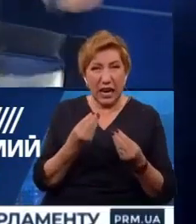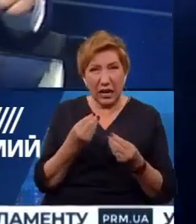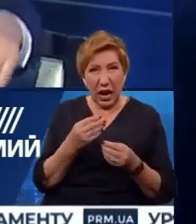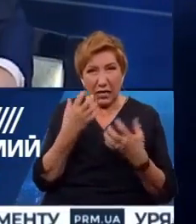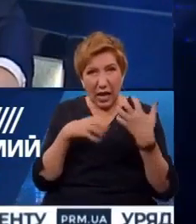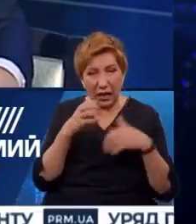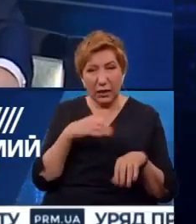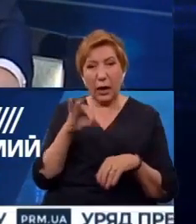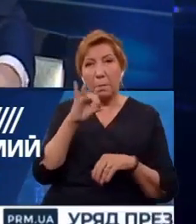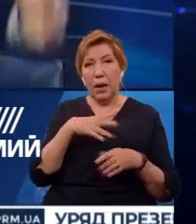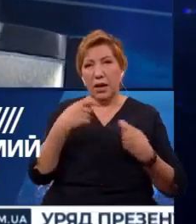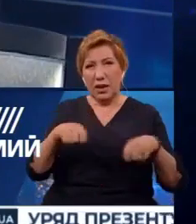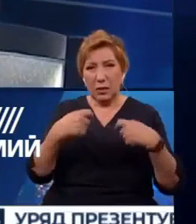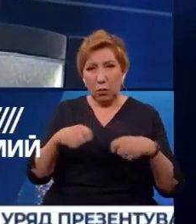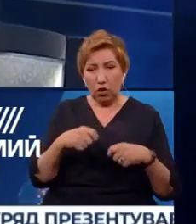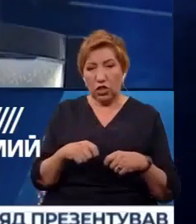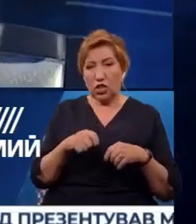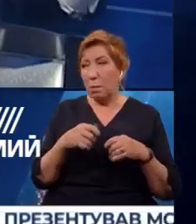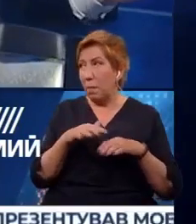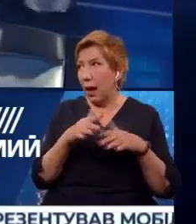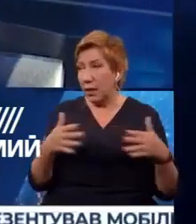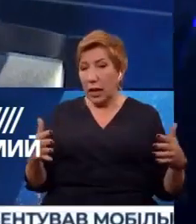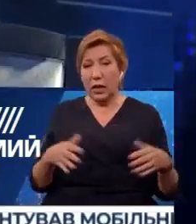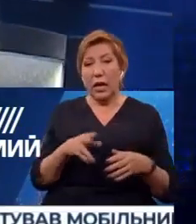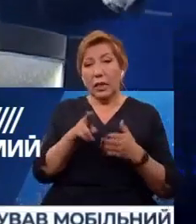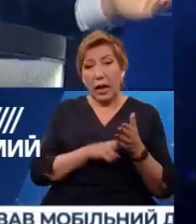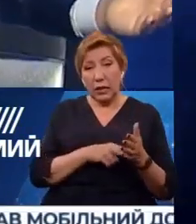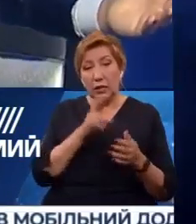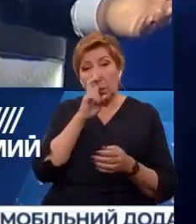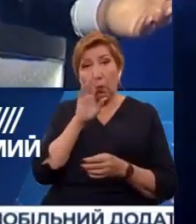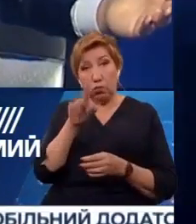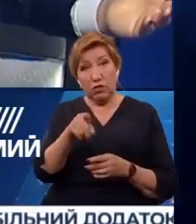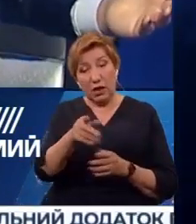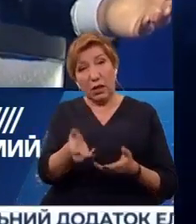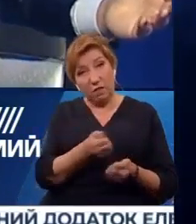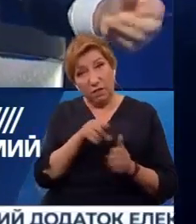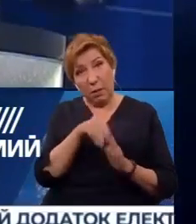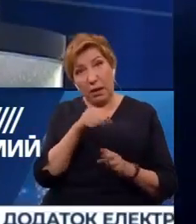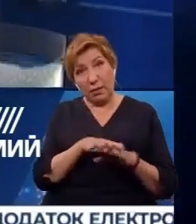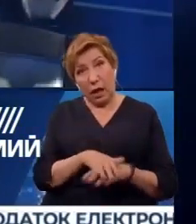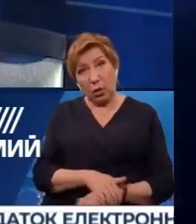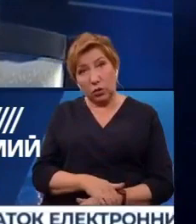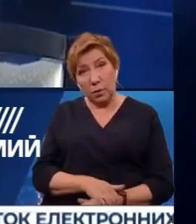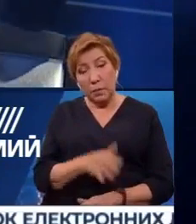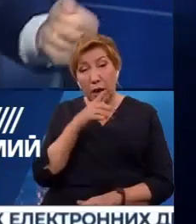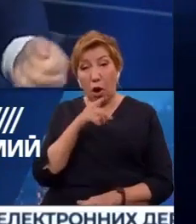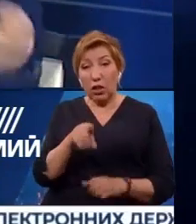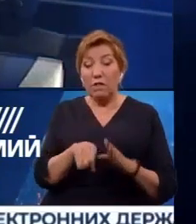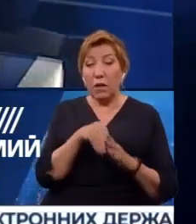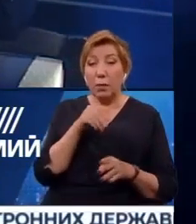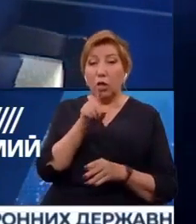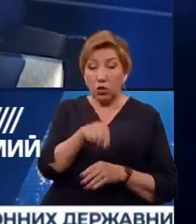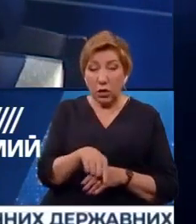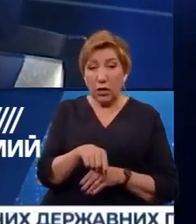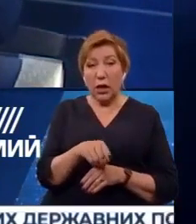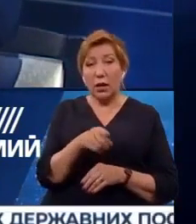за розпродаж державного майна, ми за легалізацію проституції. І нехай вас цією програмою народ вибере. І тоді, коли вас люди виберуть,